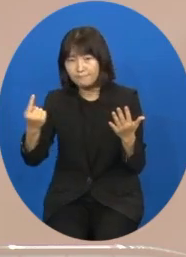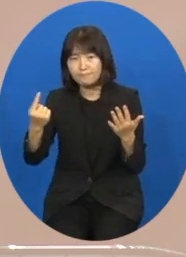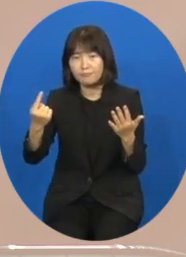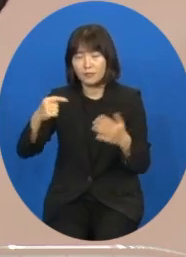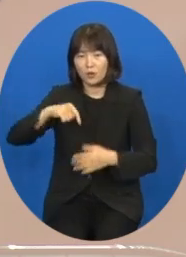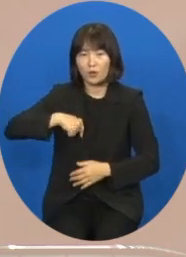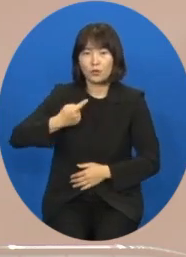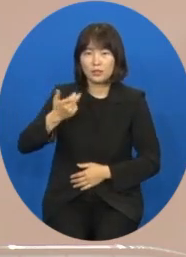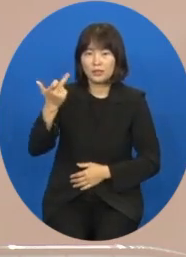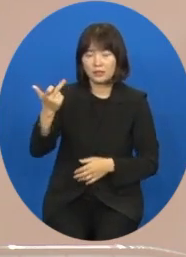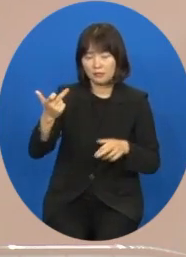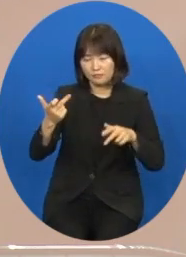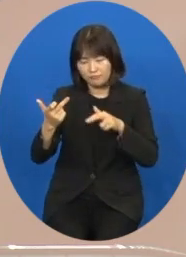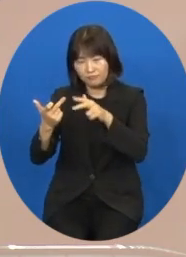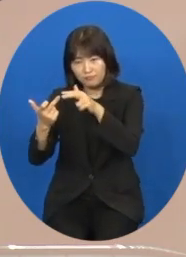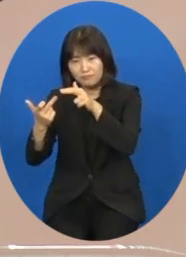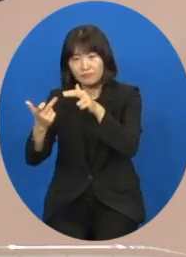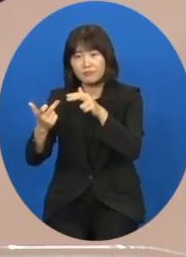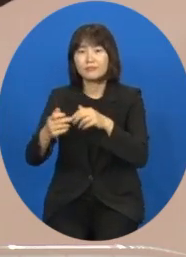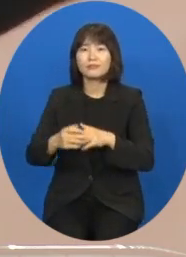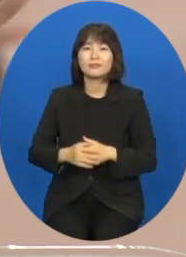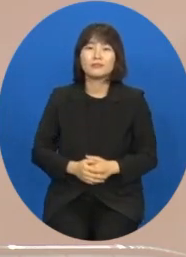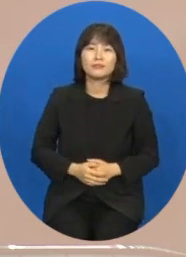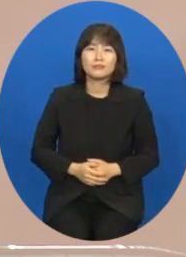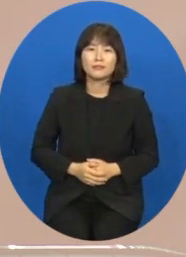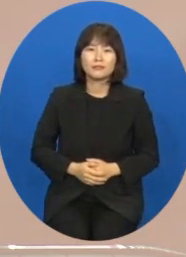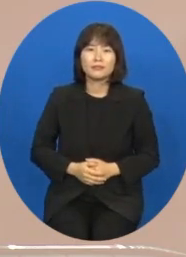혼자 가셔야 했습니다.